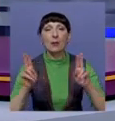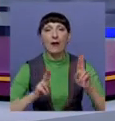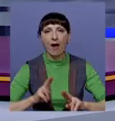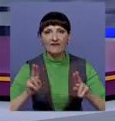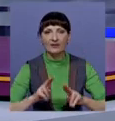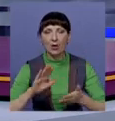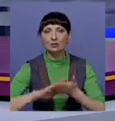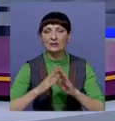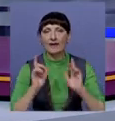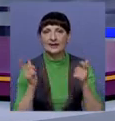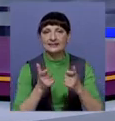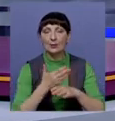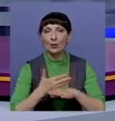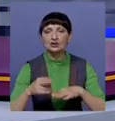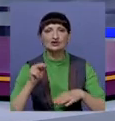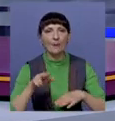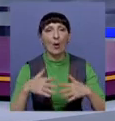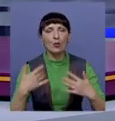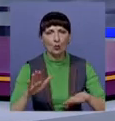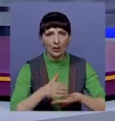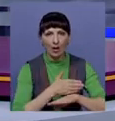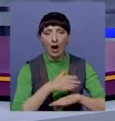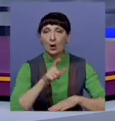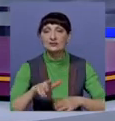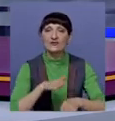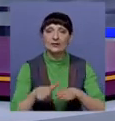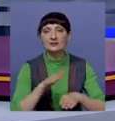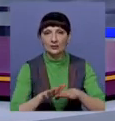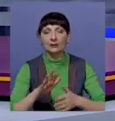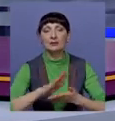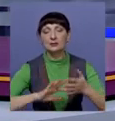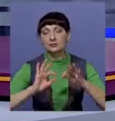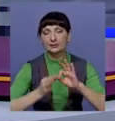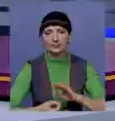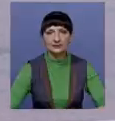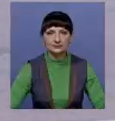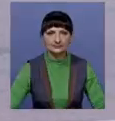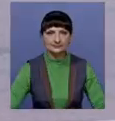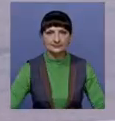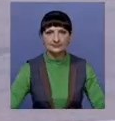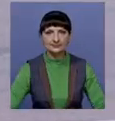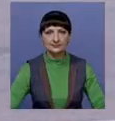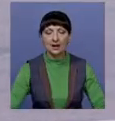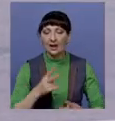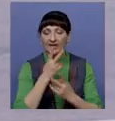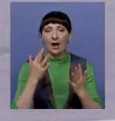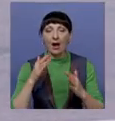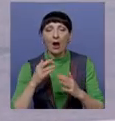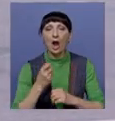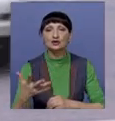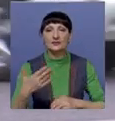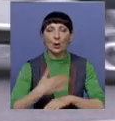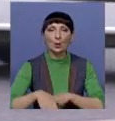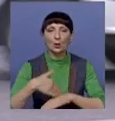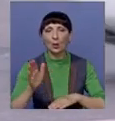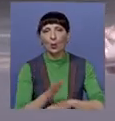условиях карантина после снятия режима ЧП соблюдают жители Алматы, расскажет Татьяна Ким. Судя по количеству гуляющих